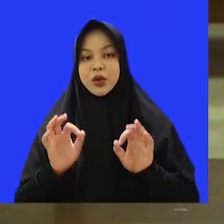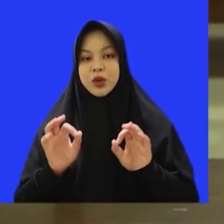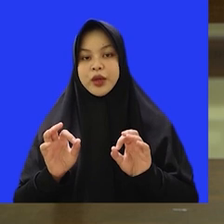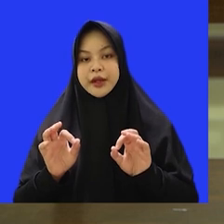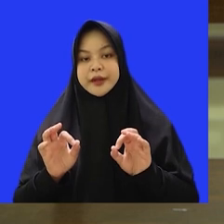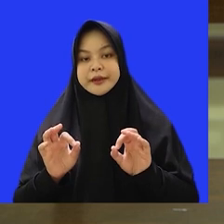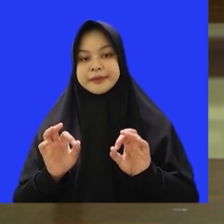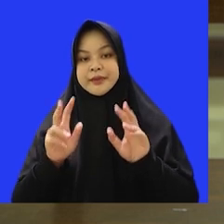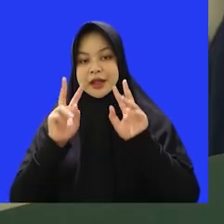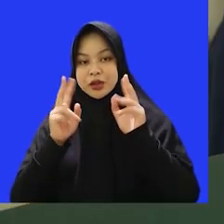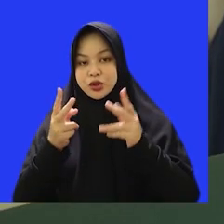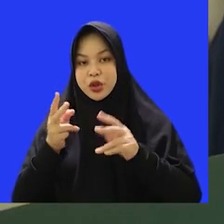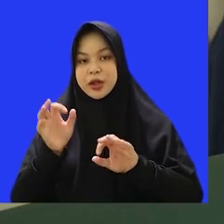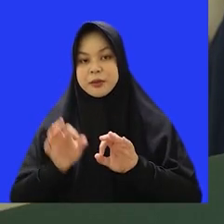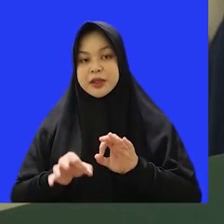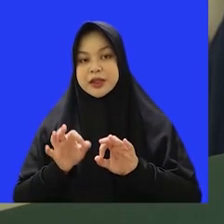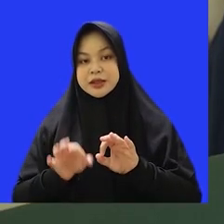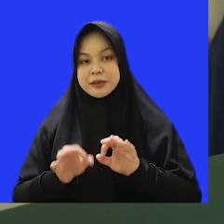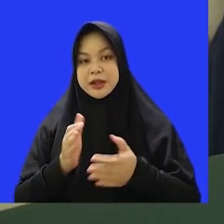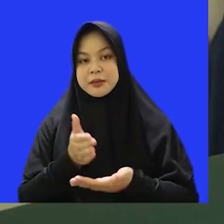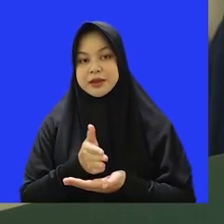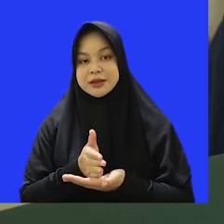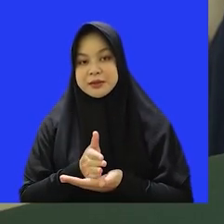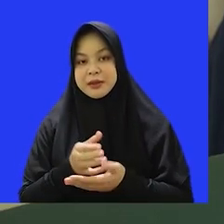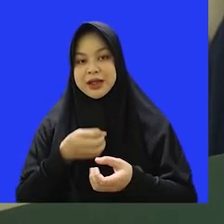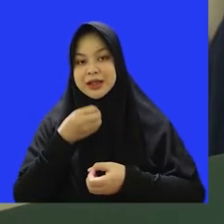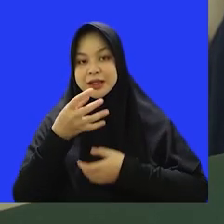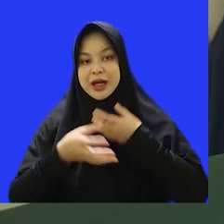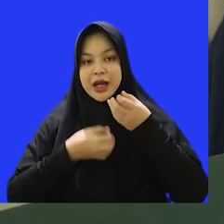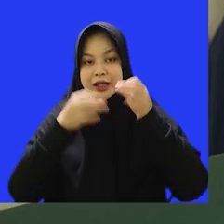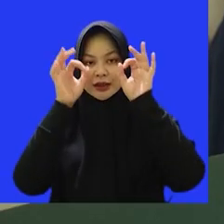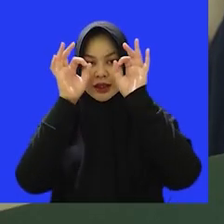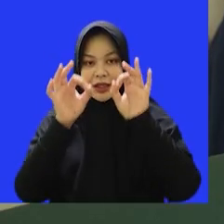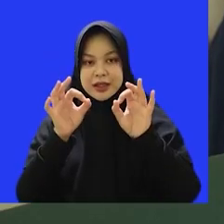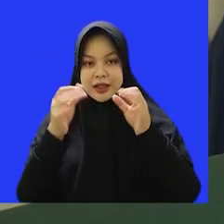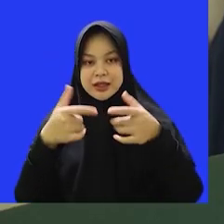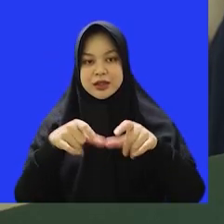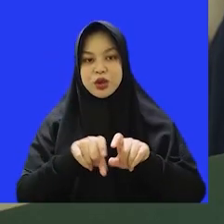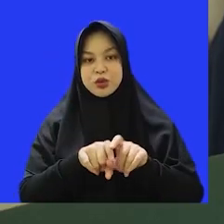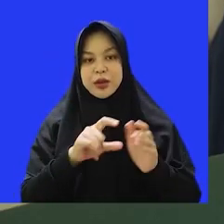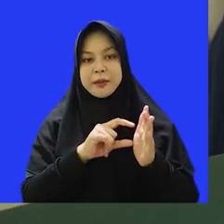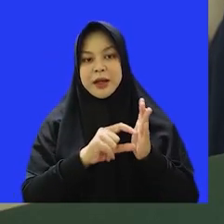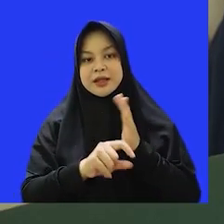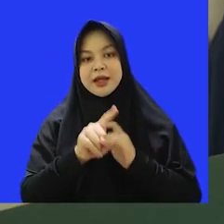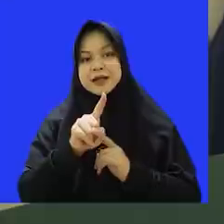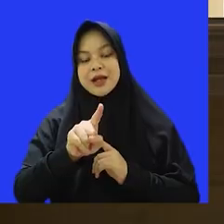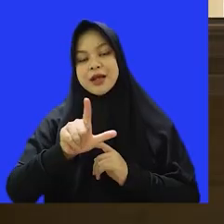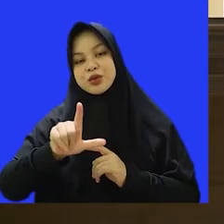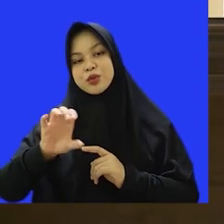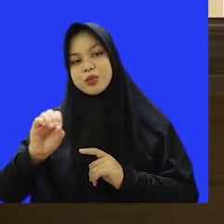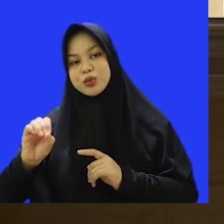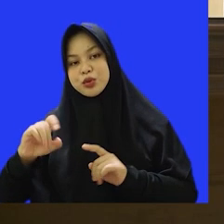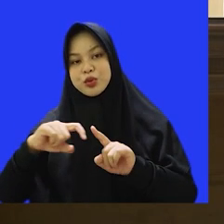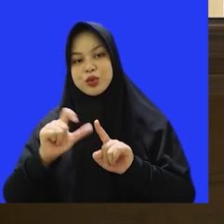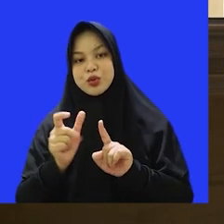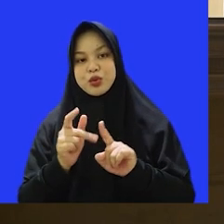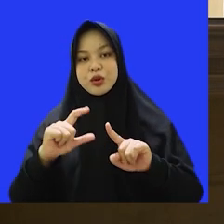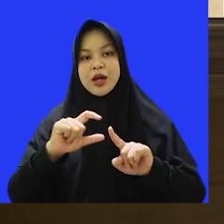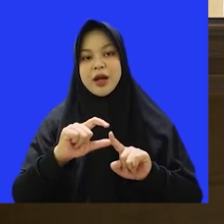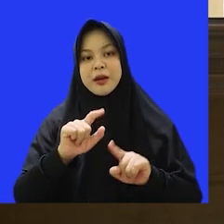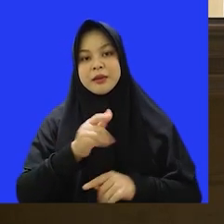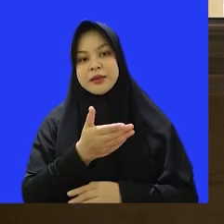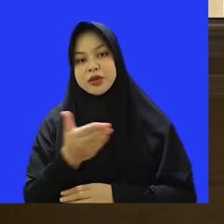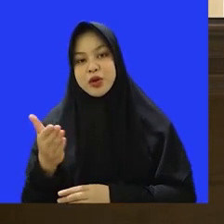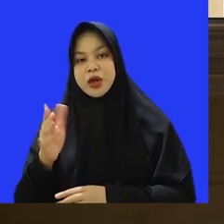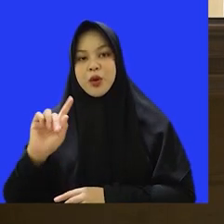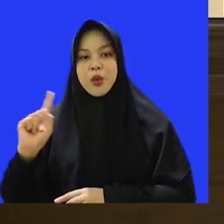Baik, saudara penerjemah, sebelum menerjemahkan keterangan dari saksi, sesuai dengan pasal 178 KUHAP, maka saudara